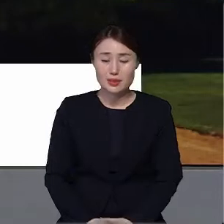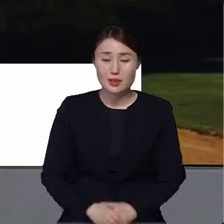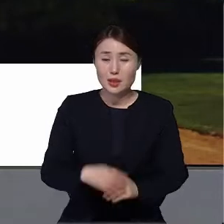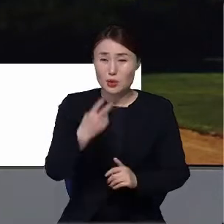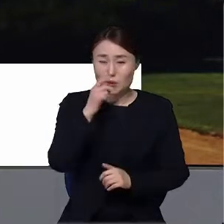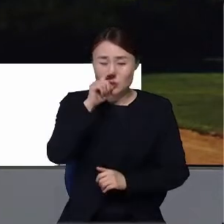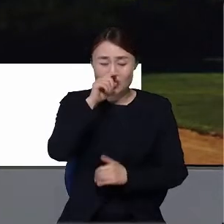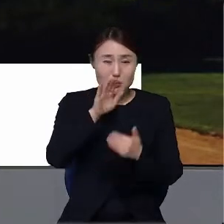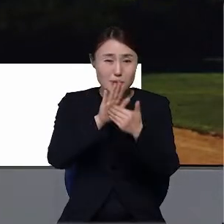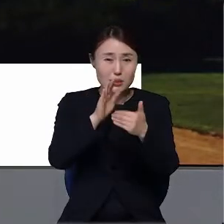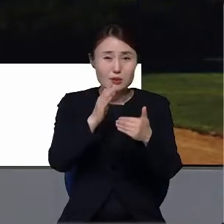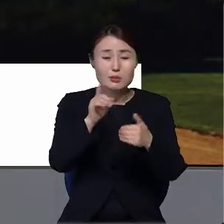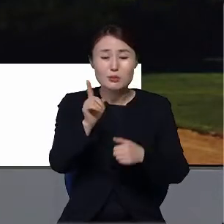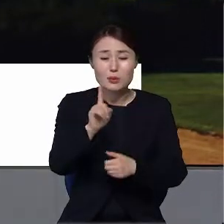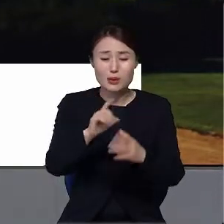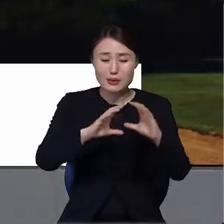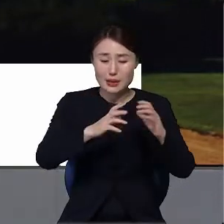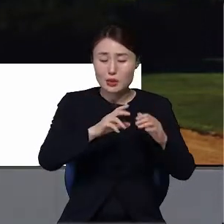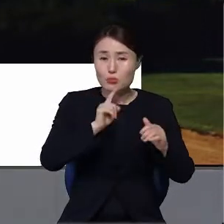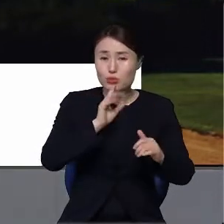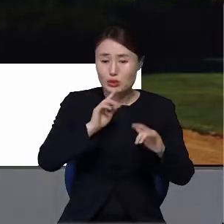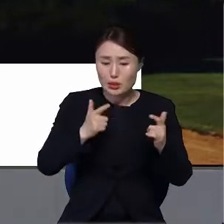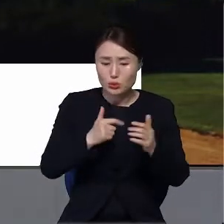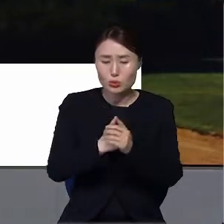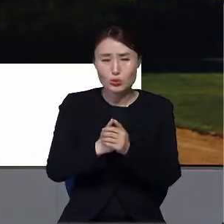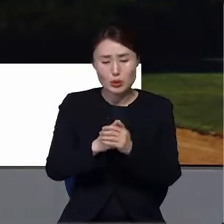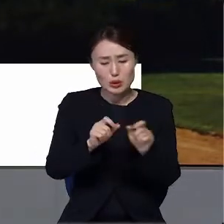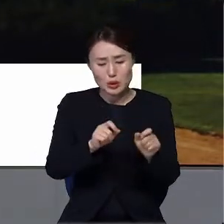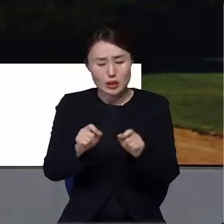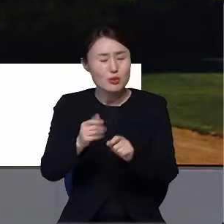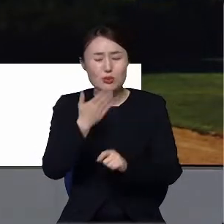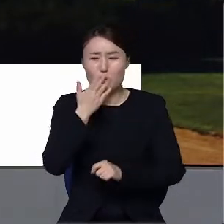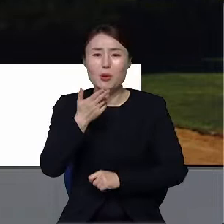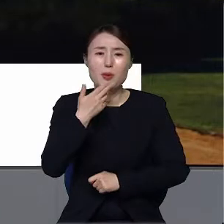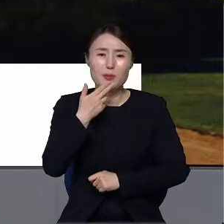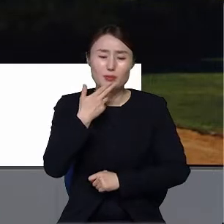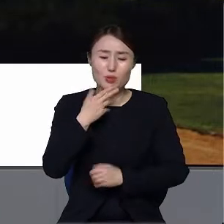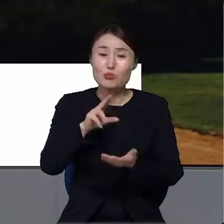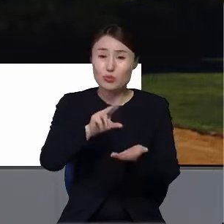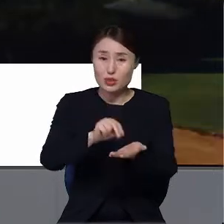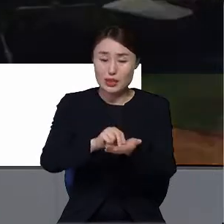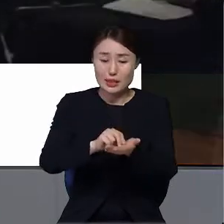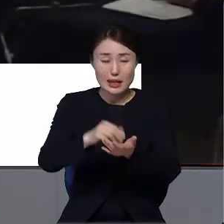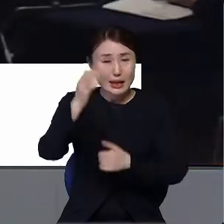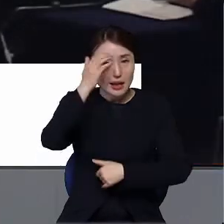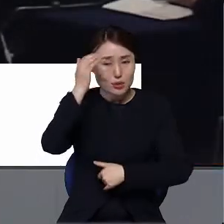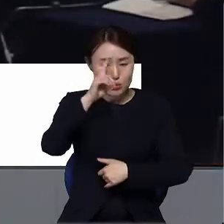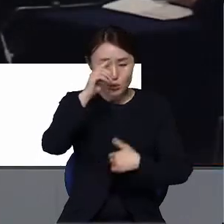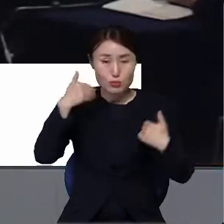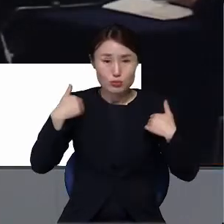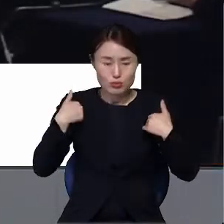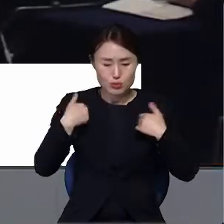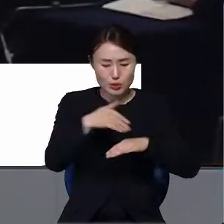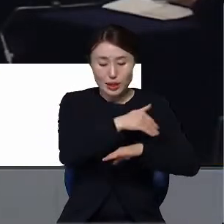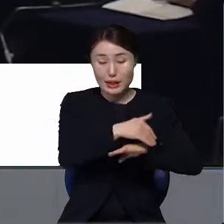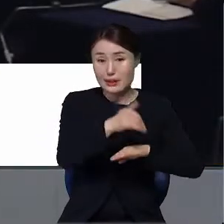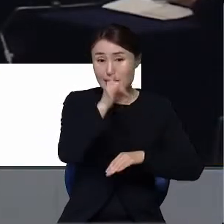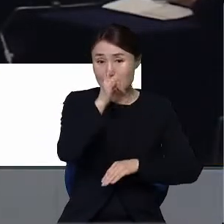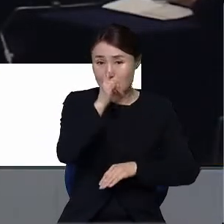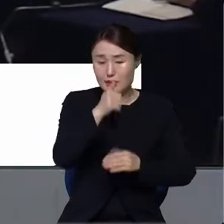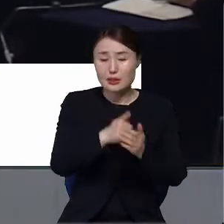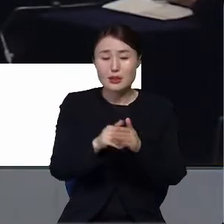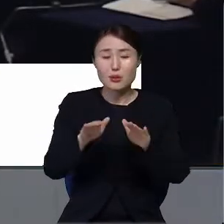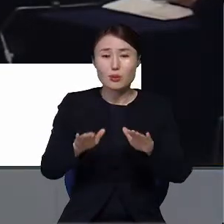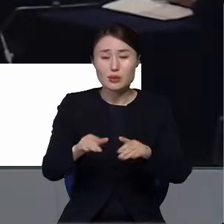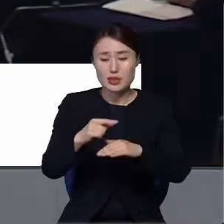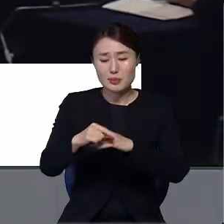탄소 중립은 이제 국가를 넘어 더 이상 미룰 수 없는 시대적 과제입니다. 우리나라도 정부 차원의 로드맵이 그려진 만큼